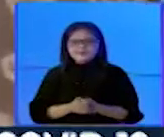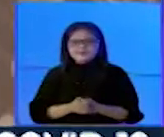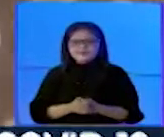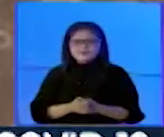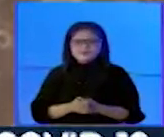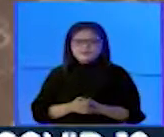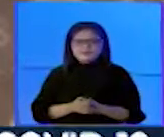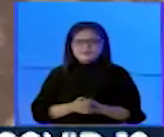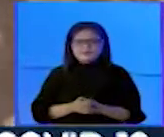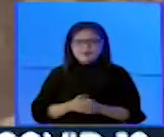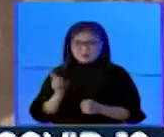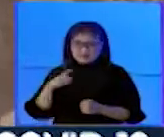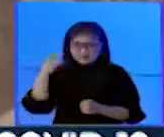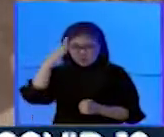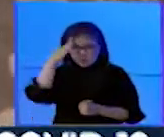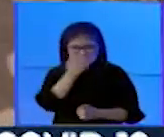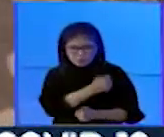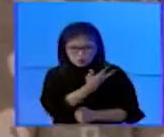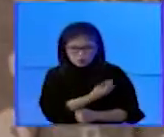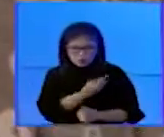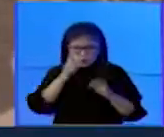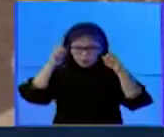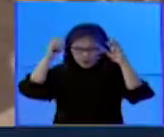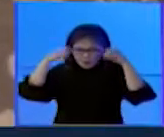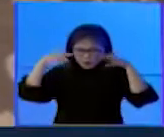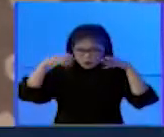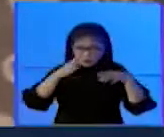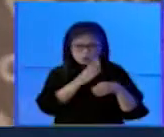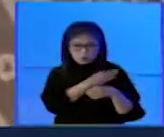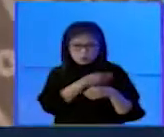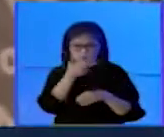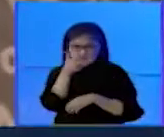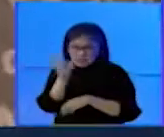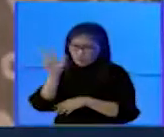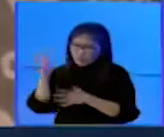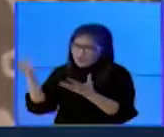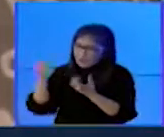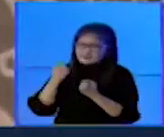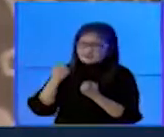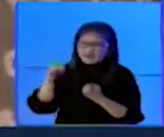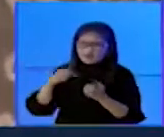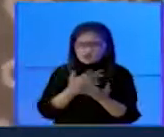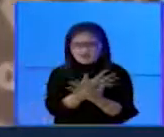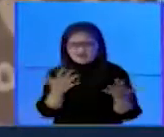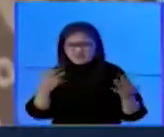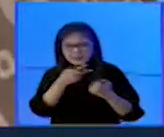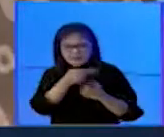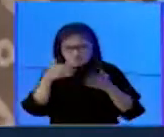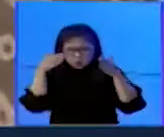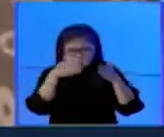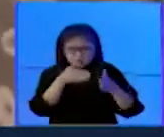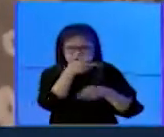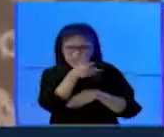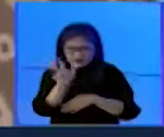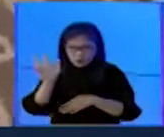Bismillahirrahmanirrahim. Assalamualaikum warahmatullahi wabarakatuh. Saya Teh Seli, Bupati Karawang, mengajak kepada seluruh masyarakat Indonesia, khususnya Karawang, untuk